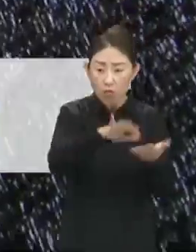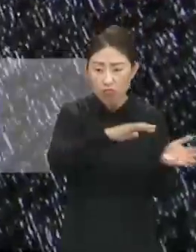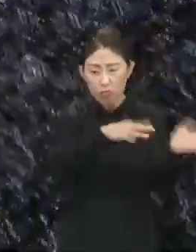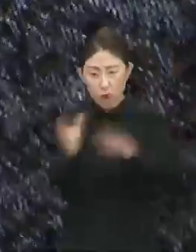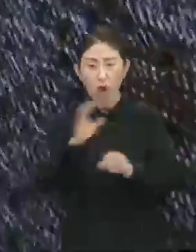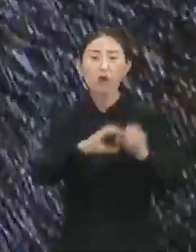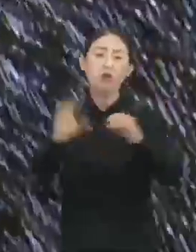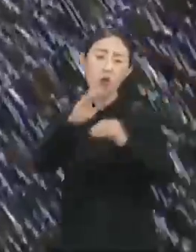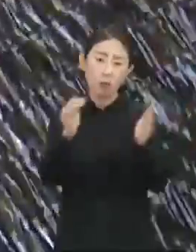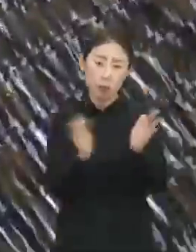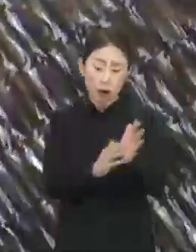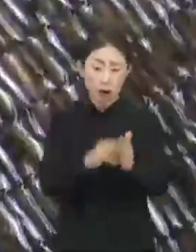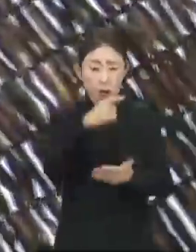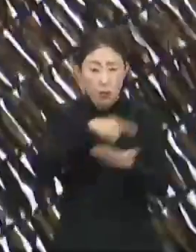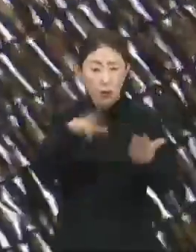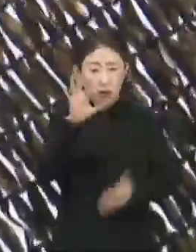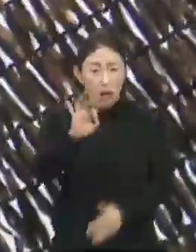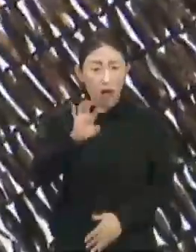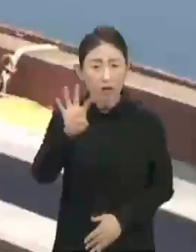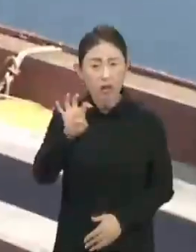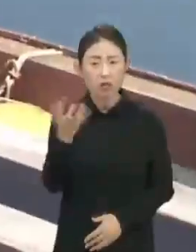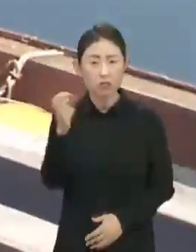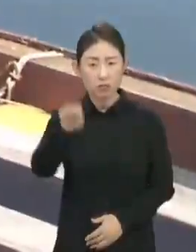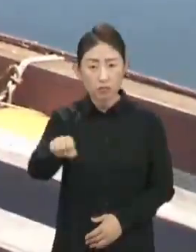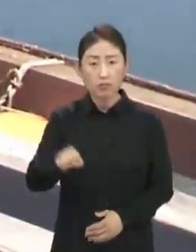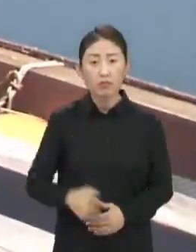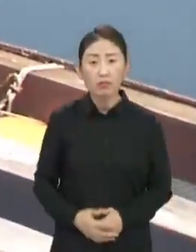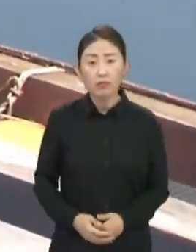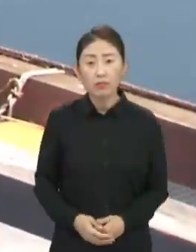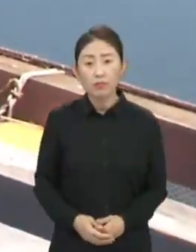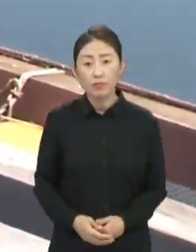폐사하면서 피은 40억 원에 달합니다